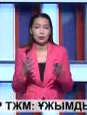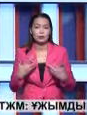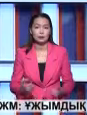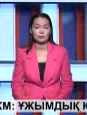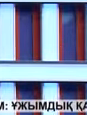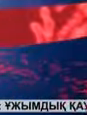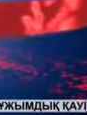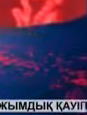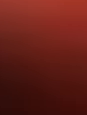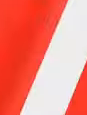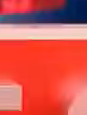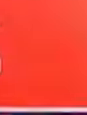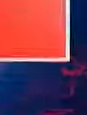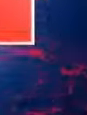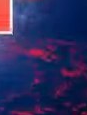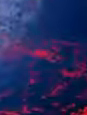болыңыздар.